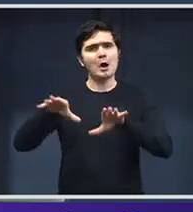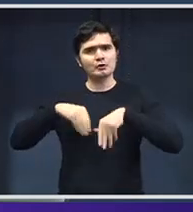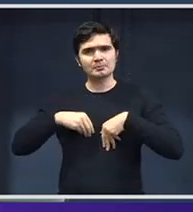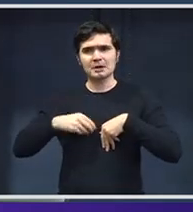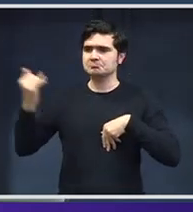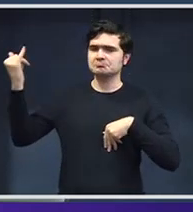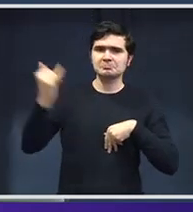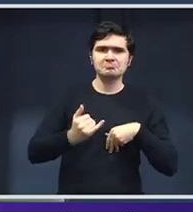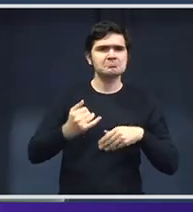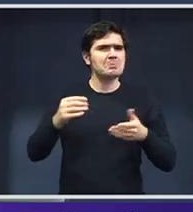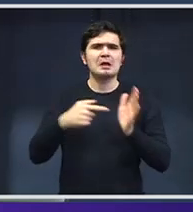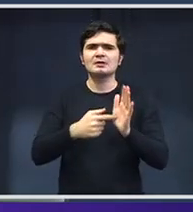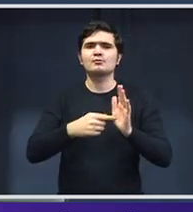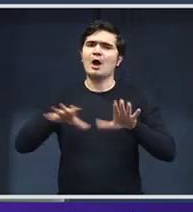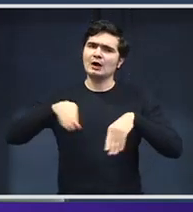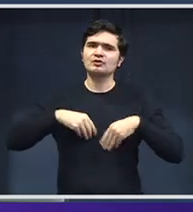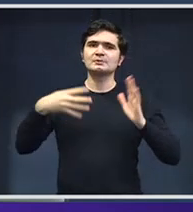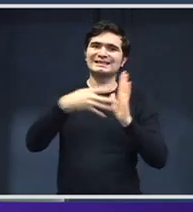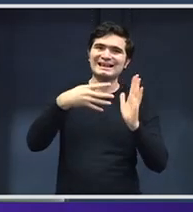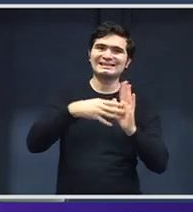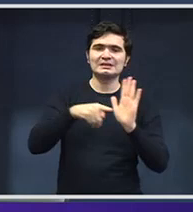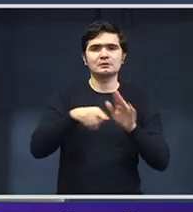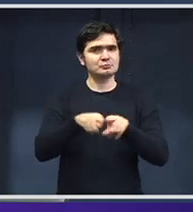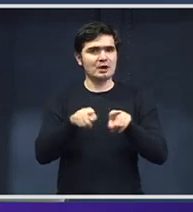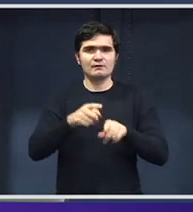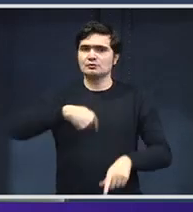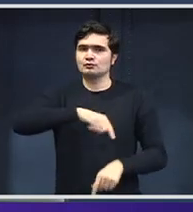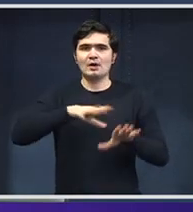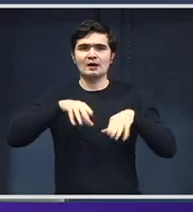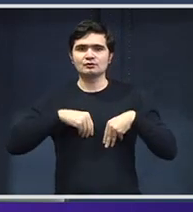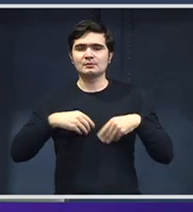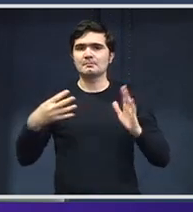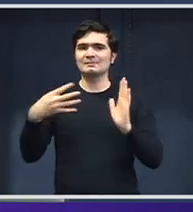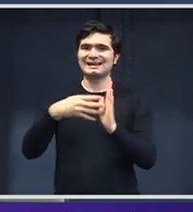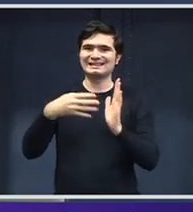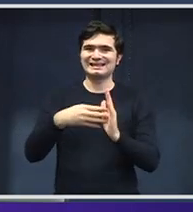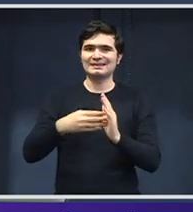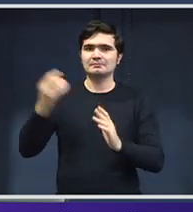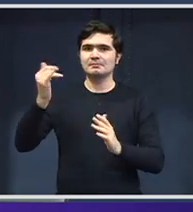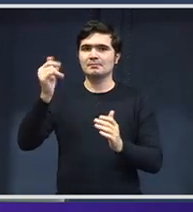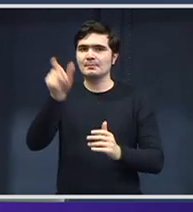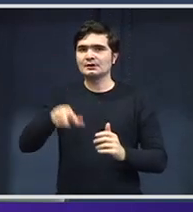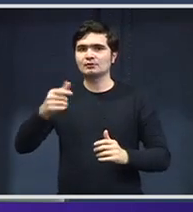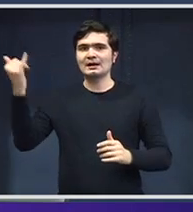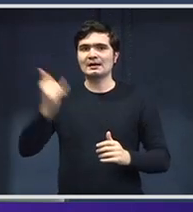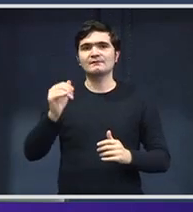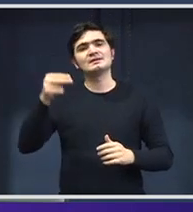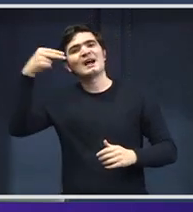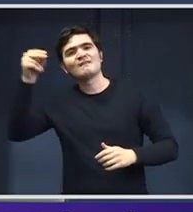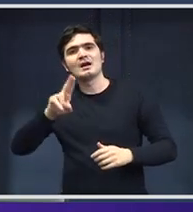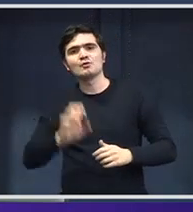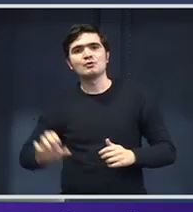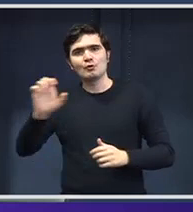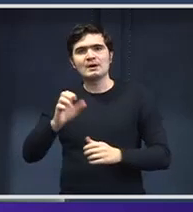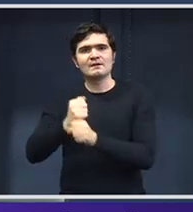acceptau și teste și noi acceptăm, de exemplu, persoane care vin din afara Uniunii Europene și